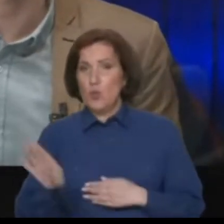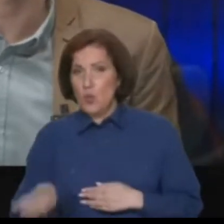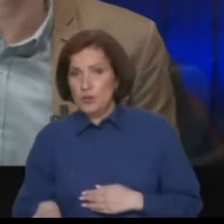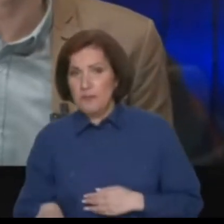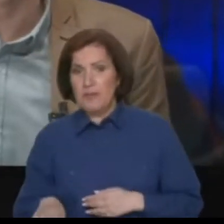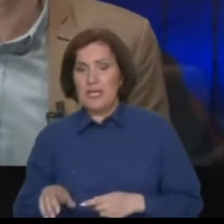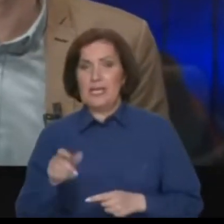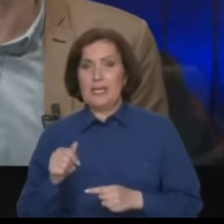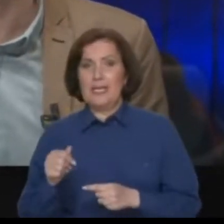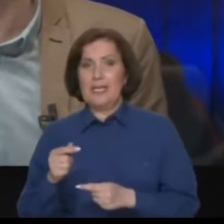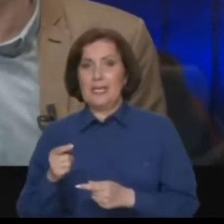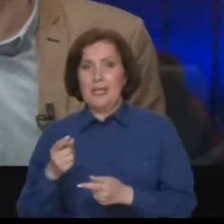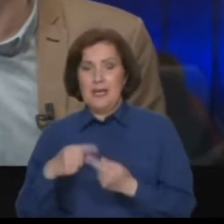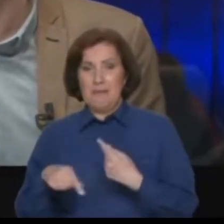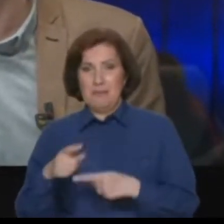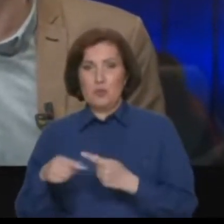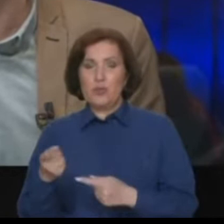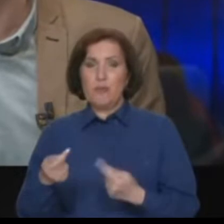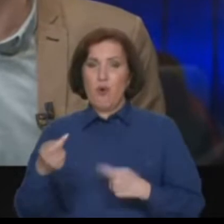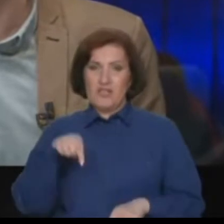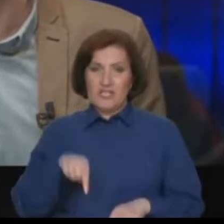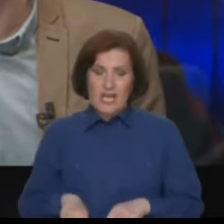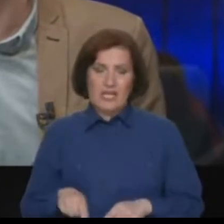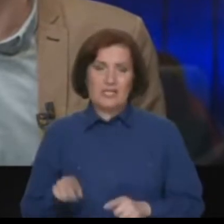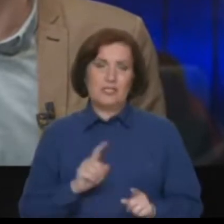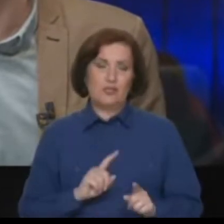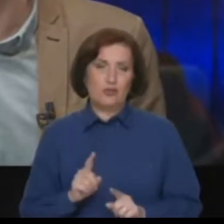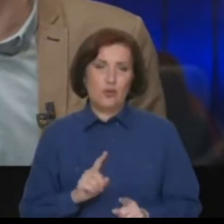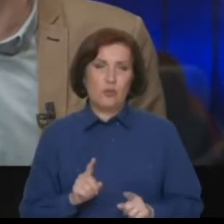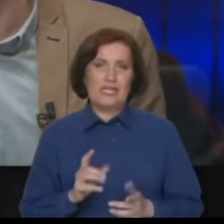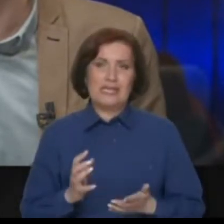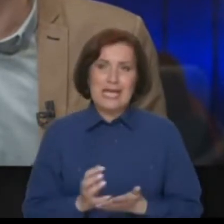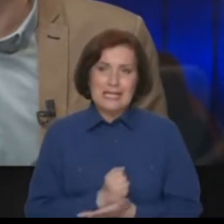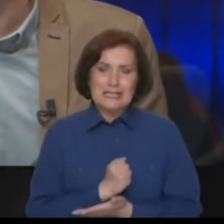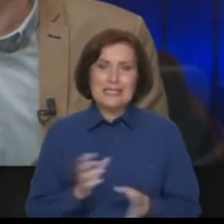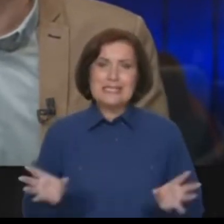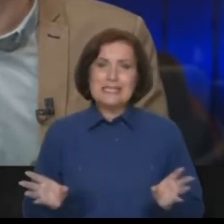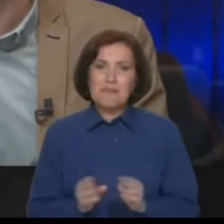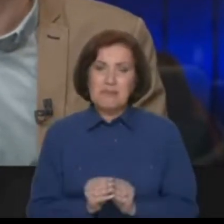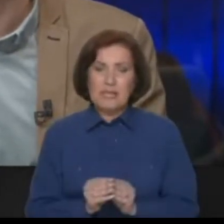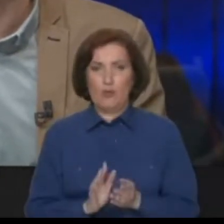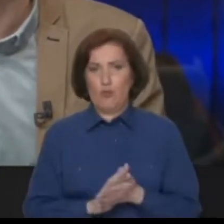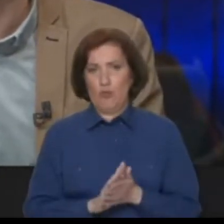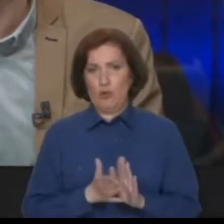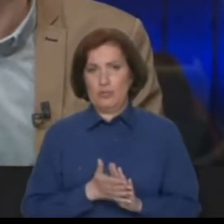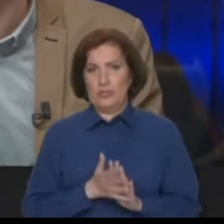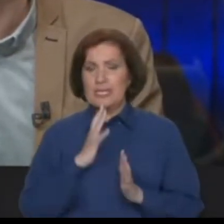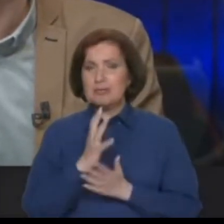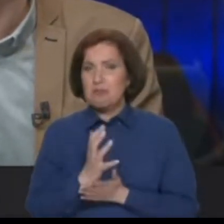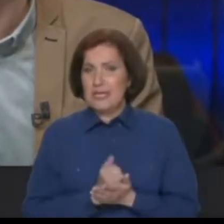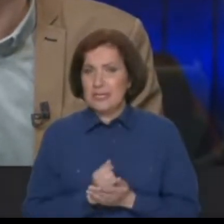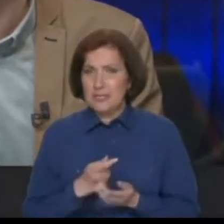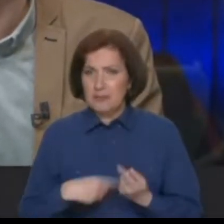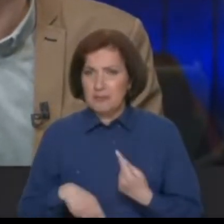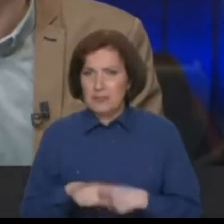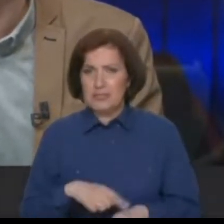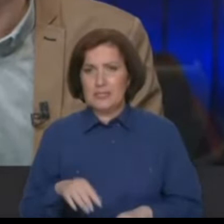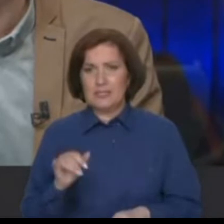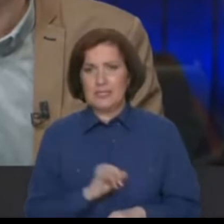тими громадами, куди він повертається, для того, щоб знайти спільну позицію, зберегти бізнес